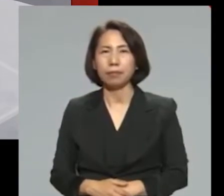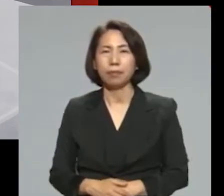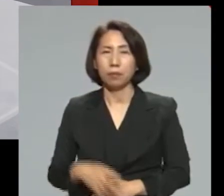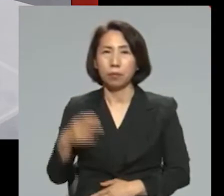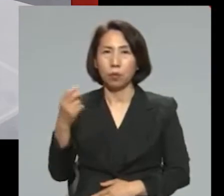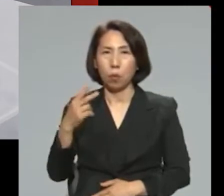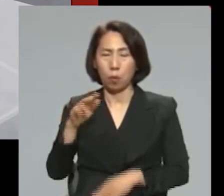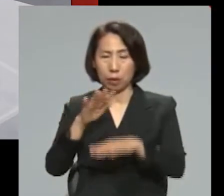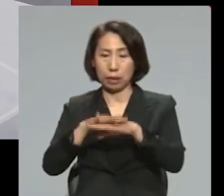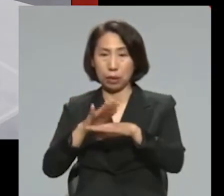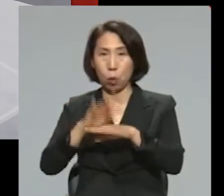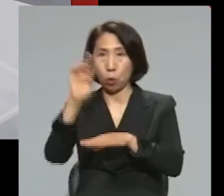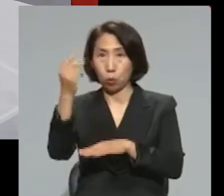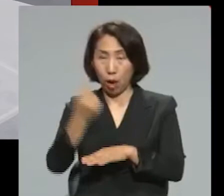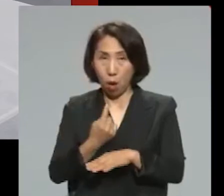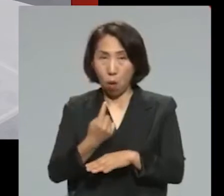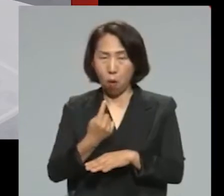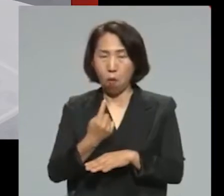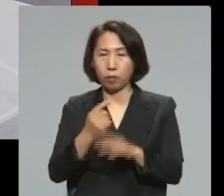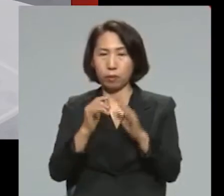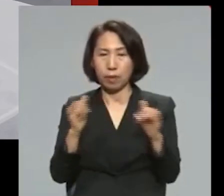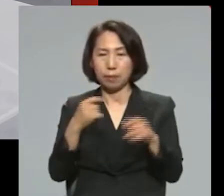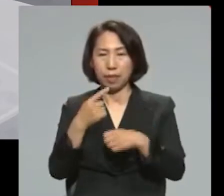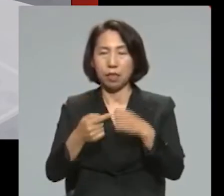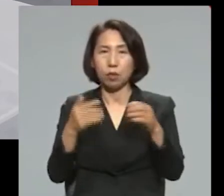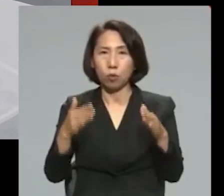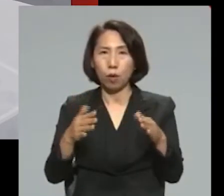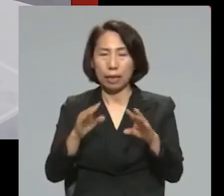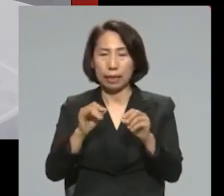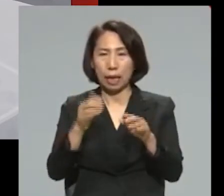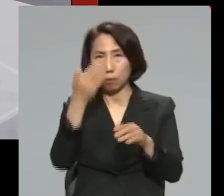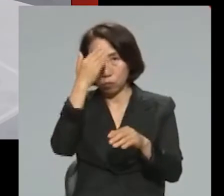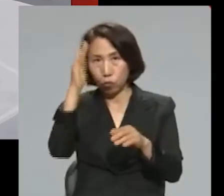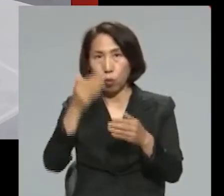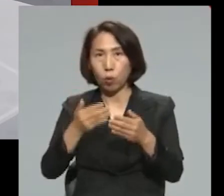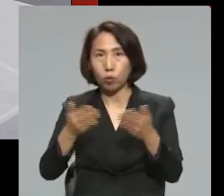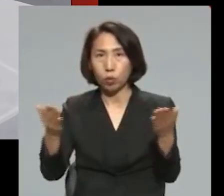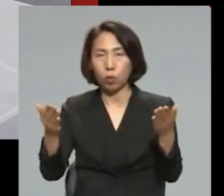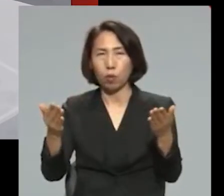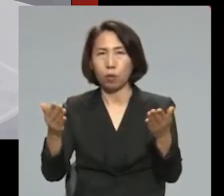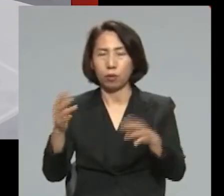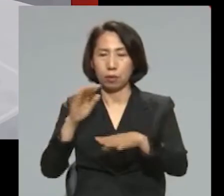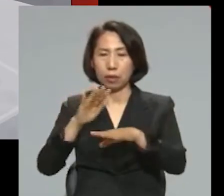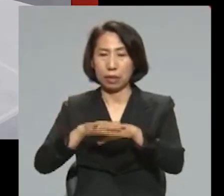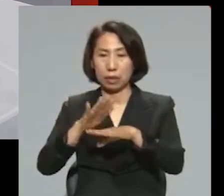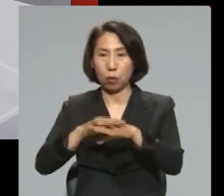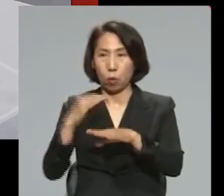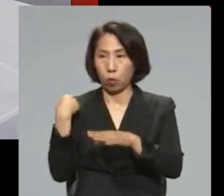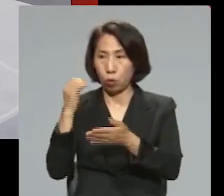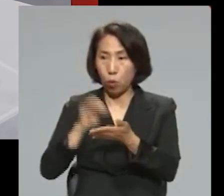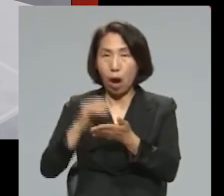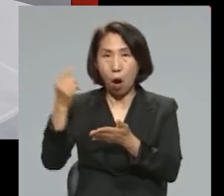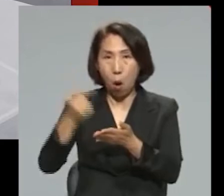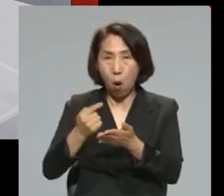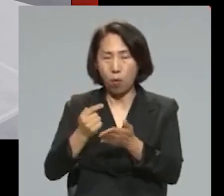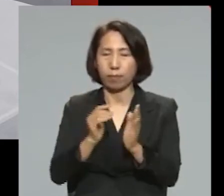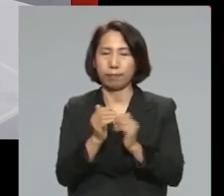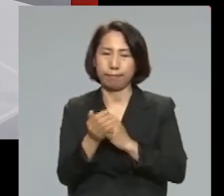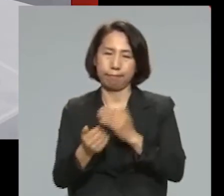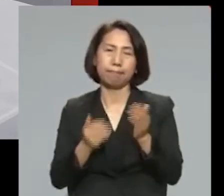또한 귀농인들에게 1년간 무상으로 땅을 제공을 해서 귀농에 필요한 사전 준비도 할